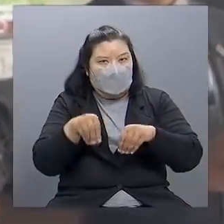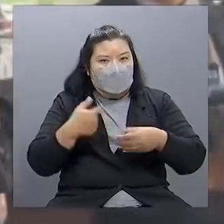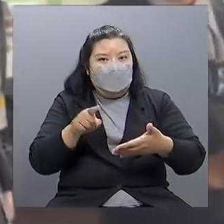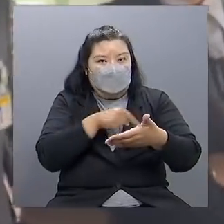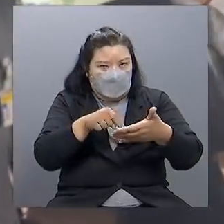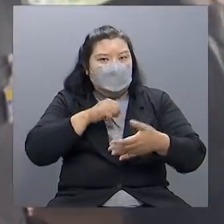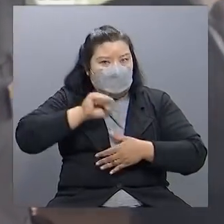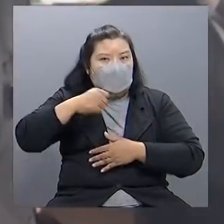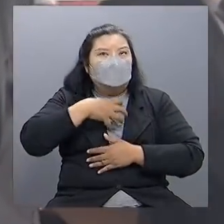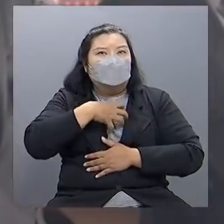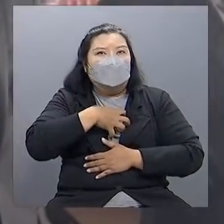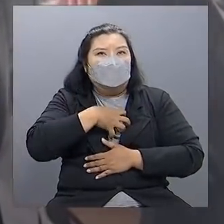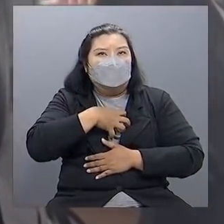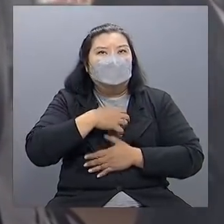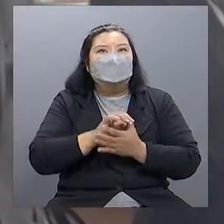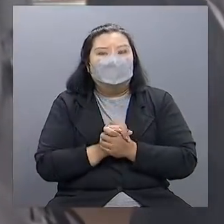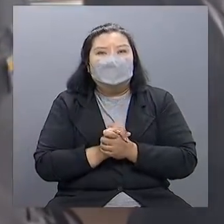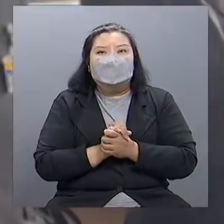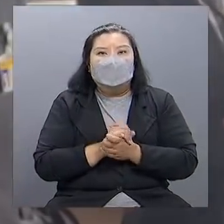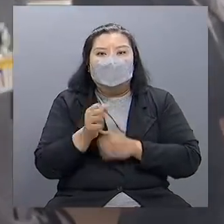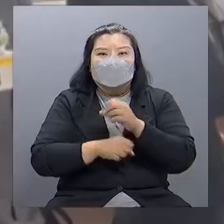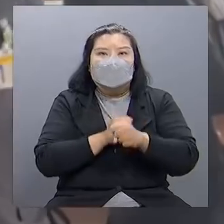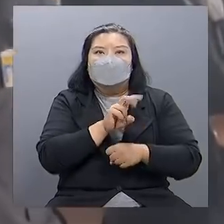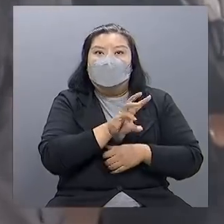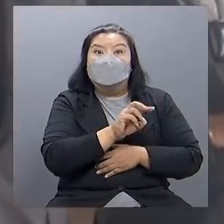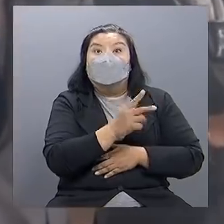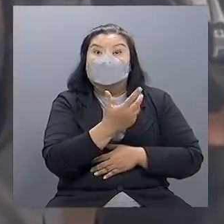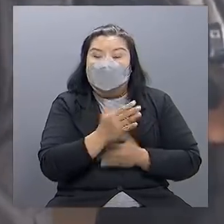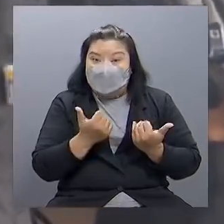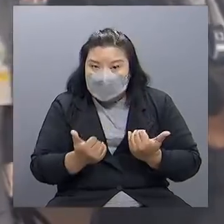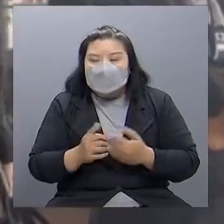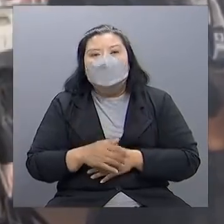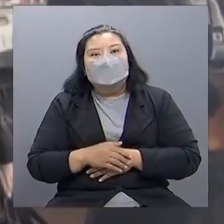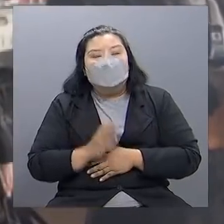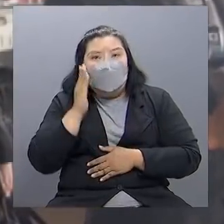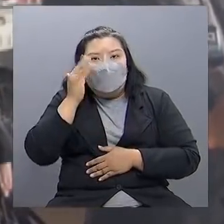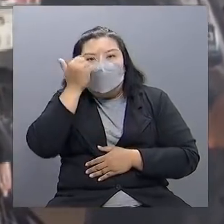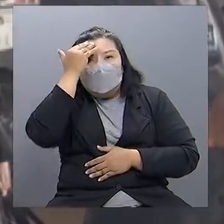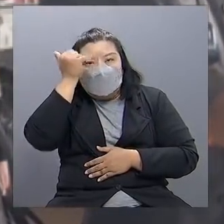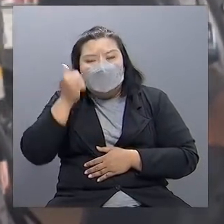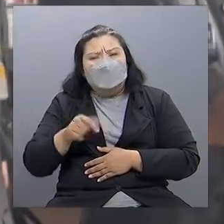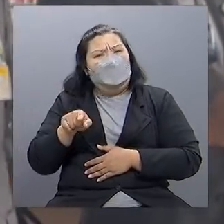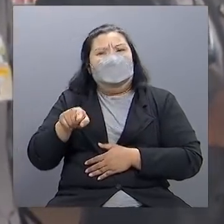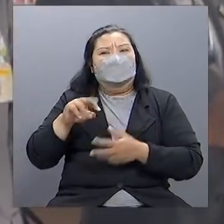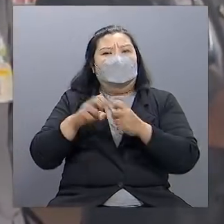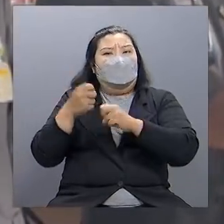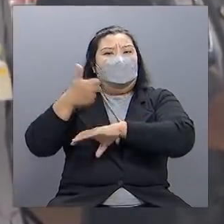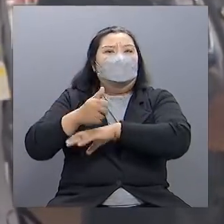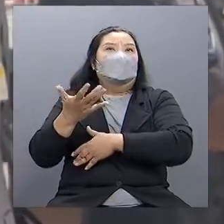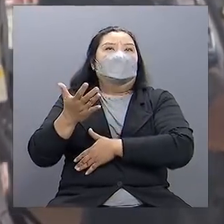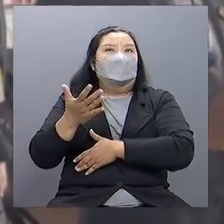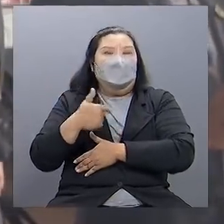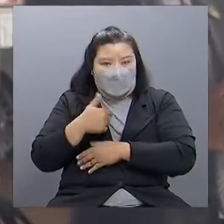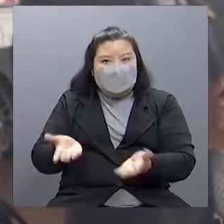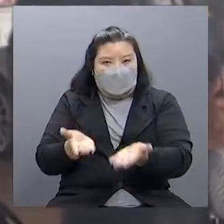เอา 6สองเนี่ยนะครับให้จบขึ้นเชื่อว่าและทำฟรีนะถ้ามันทำงานนะครับแล้วถูกเราก็จะขึ้นมี